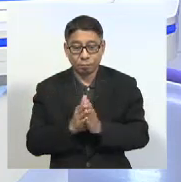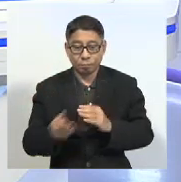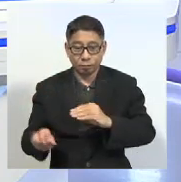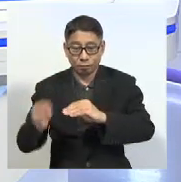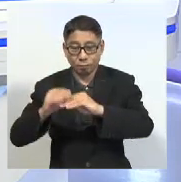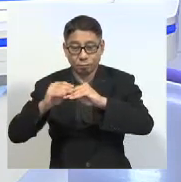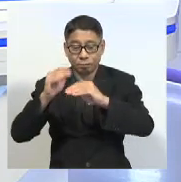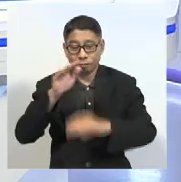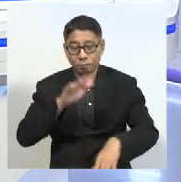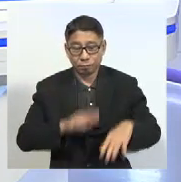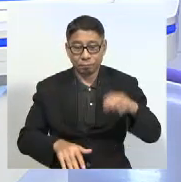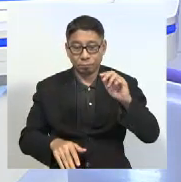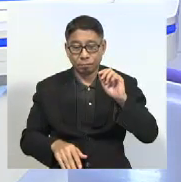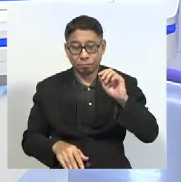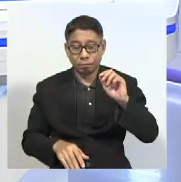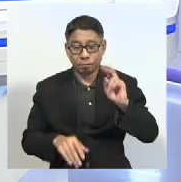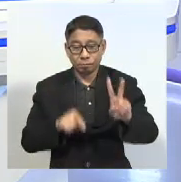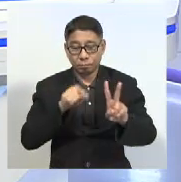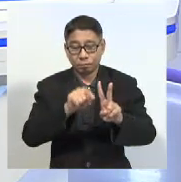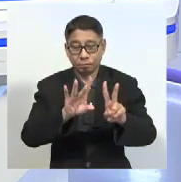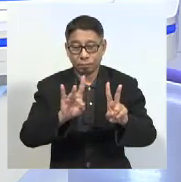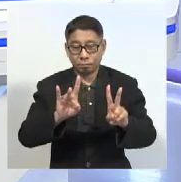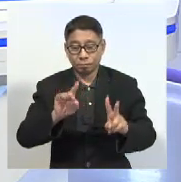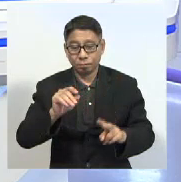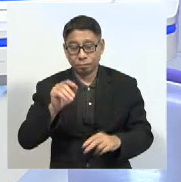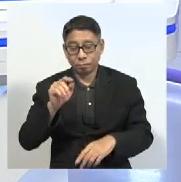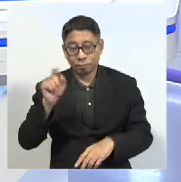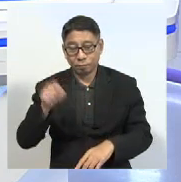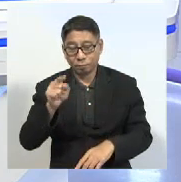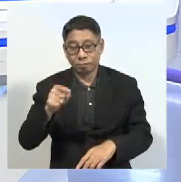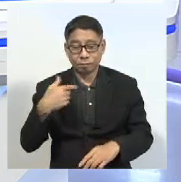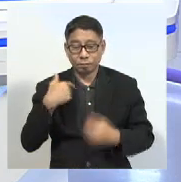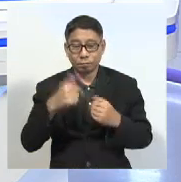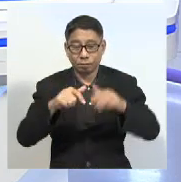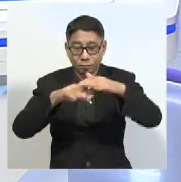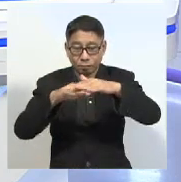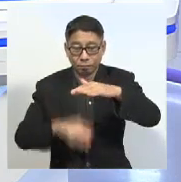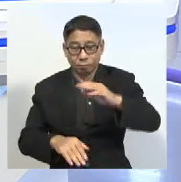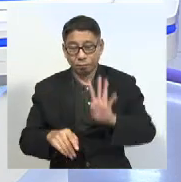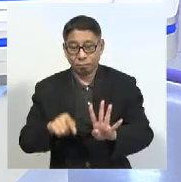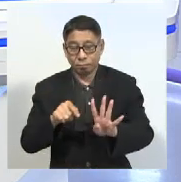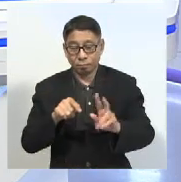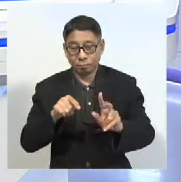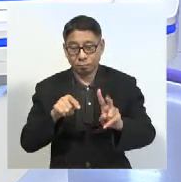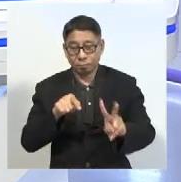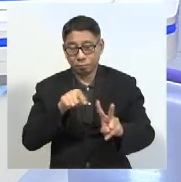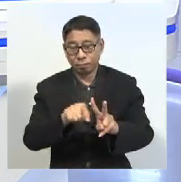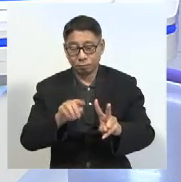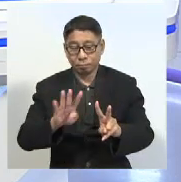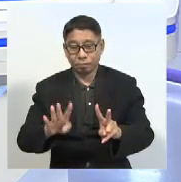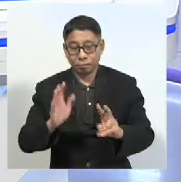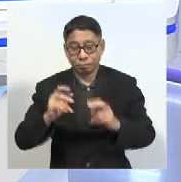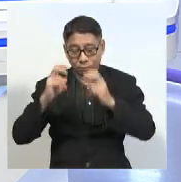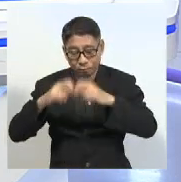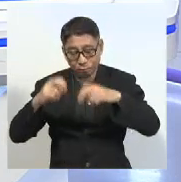ขยายตัวได้ประมาณร้อยละ 2.8 ประมาณนี้ 2.6 2.8 ประมาณนี้คือไม่ได้ต่ำไปถึง 2.4 อย่างที่นักวิเคราะห์